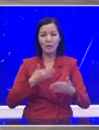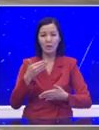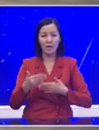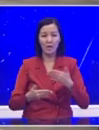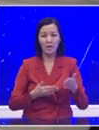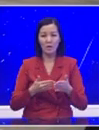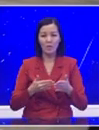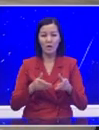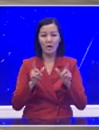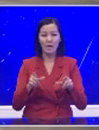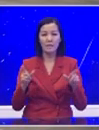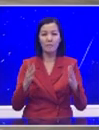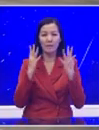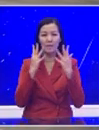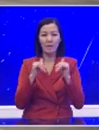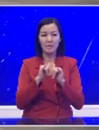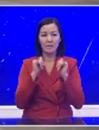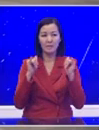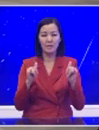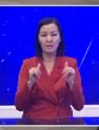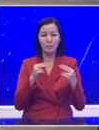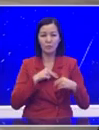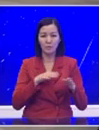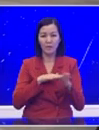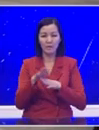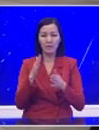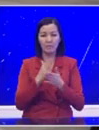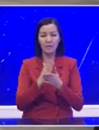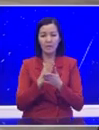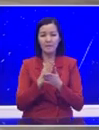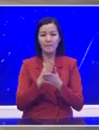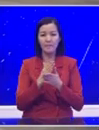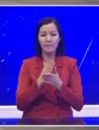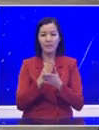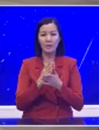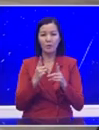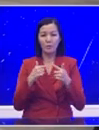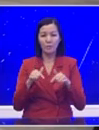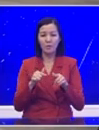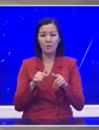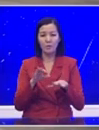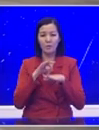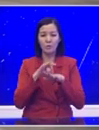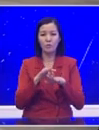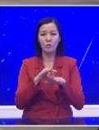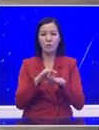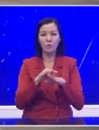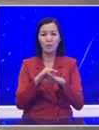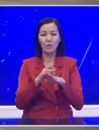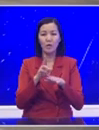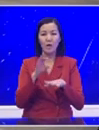жаяу патрульдардың саны артып, олар да жұмыс атқарып жатыр. Бұл бағыттағы жұмыстардың ұйымдастырылуы және бұл коронавирус